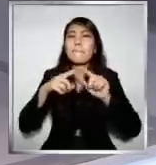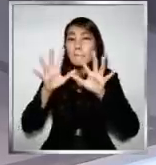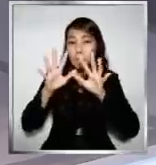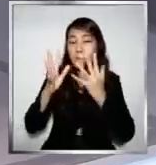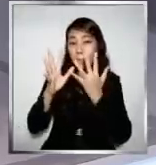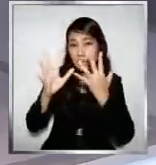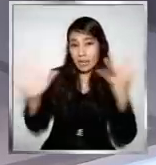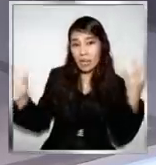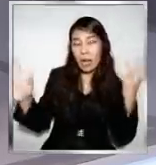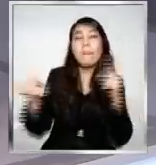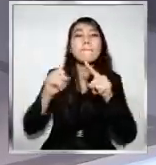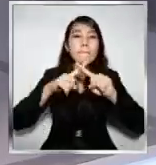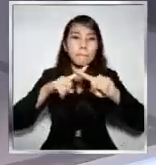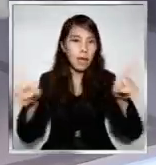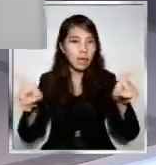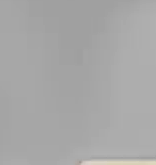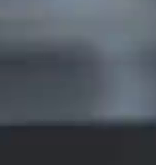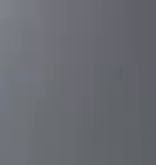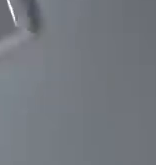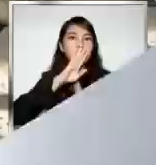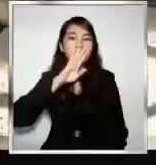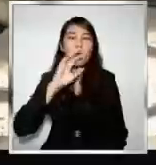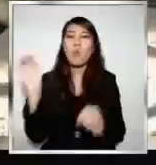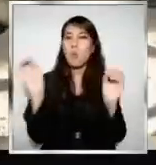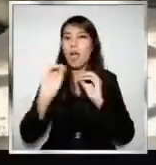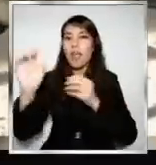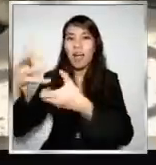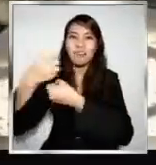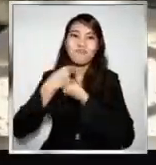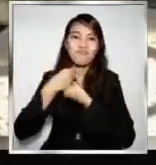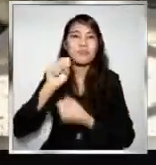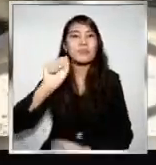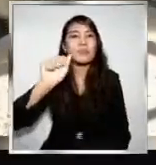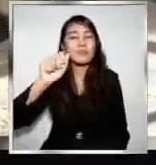ng Super Radio DZWT.